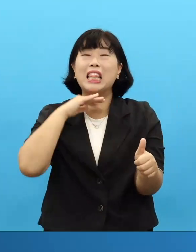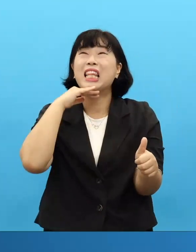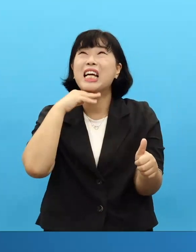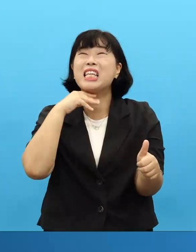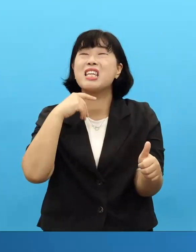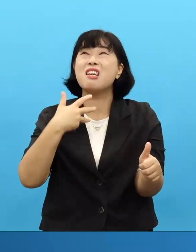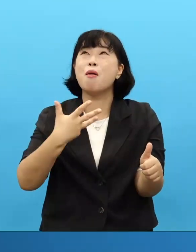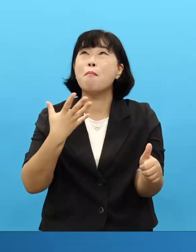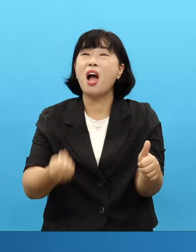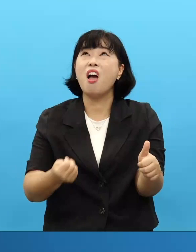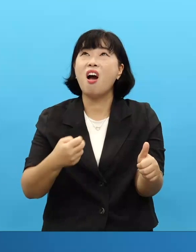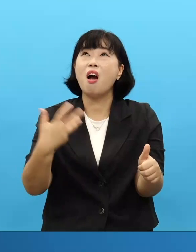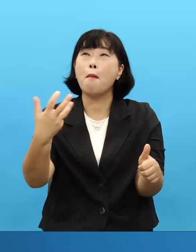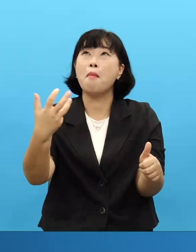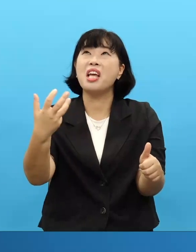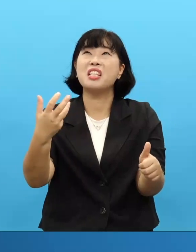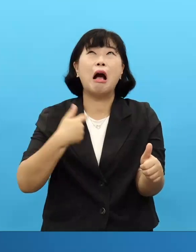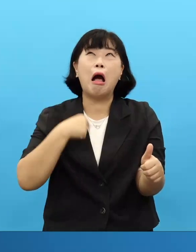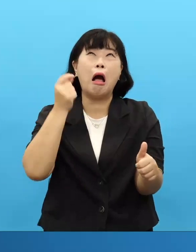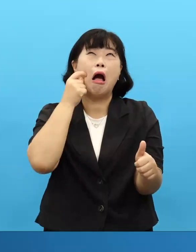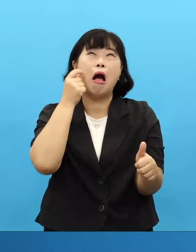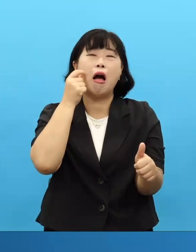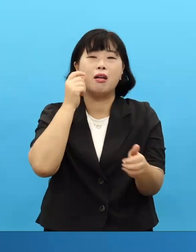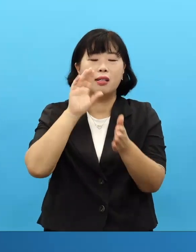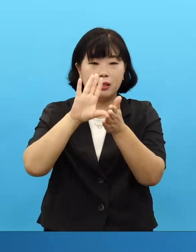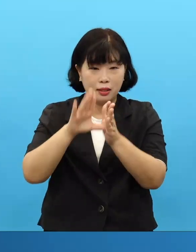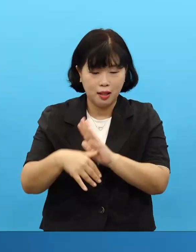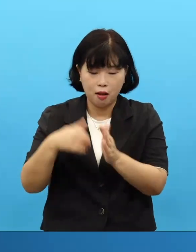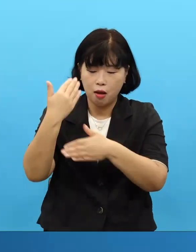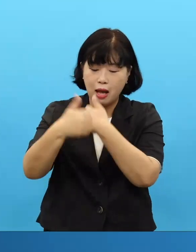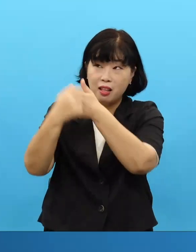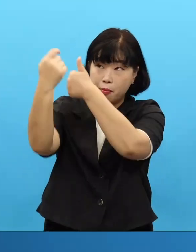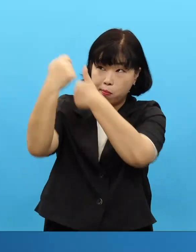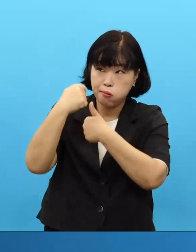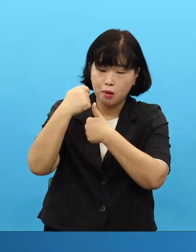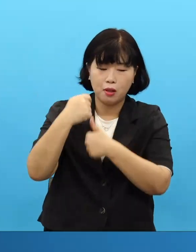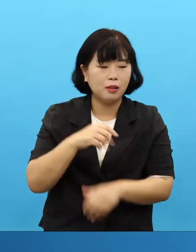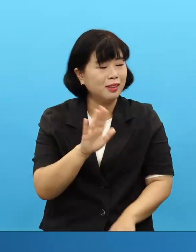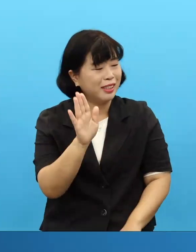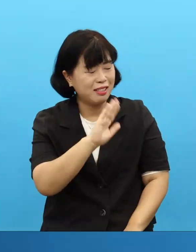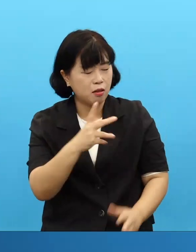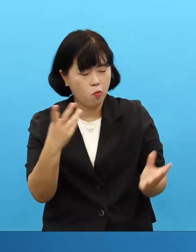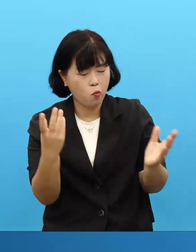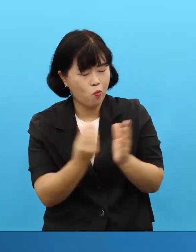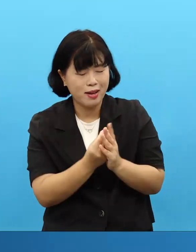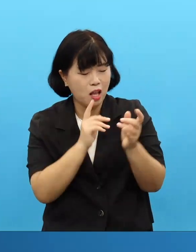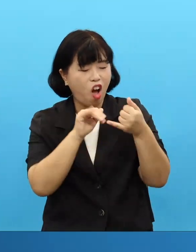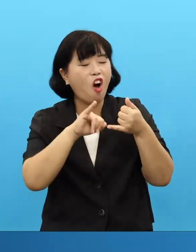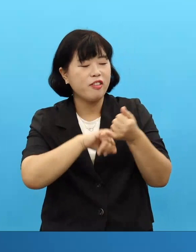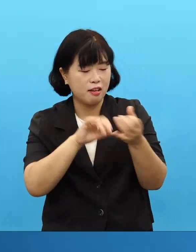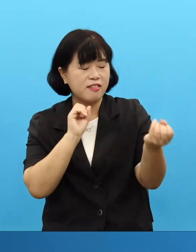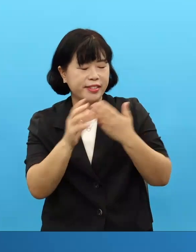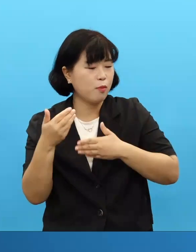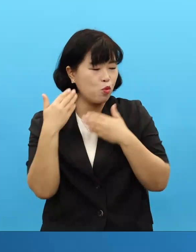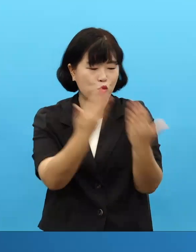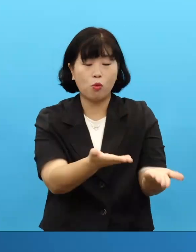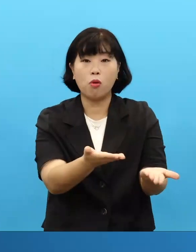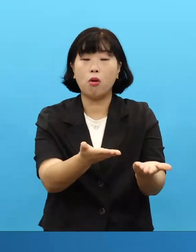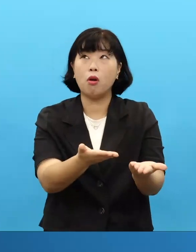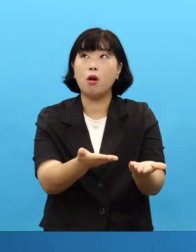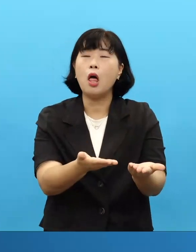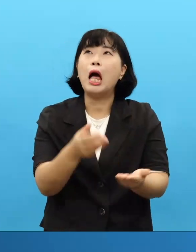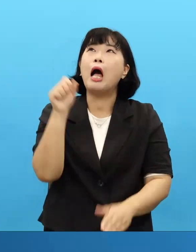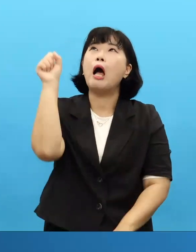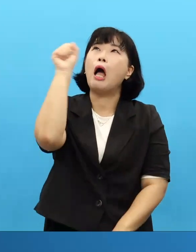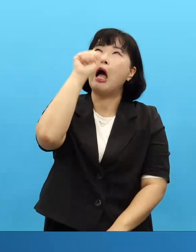하나님이 절대 응답을 명령하는 겁니다. But at that time, God commanded him the absolute answer. 또 나이가